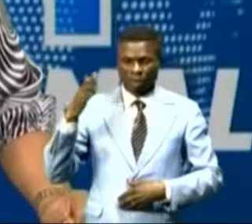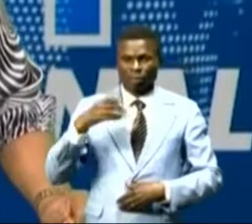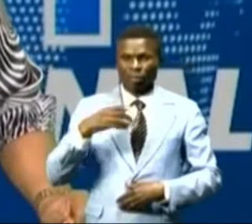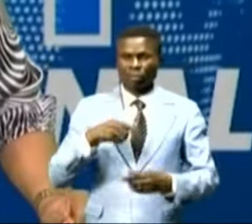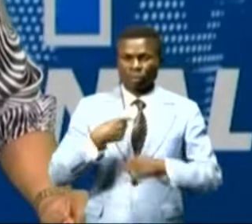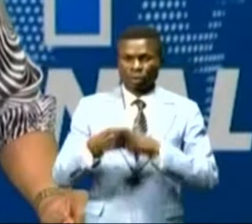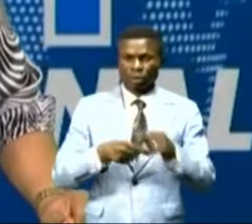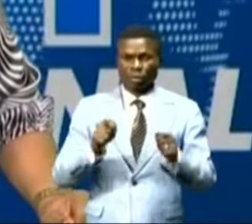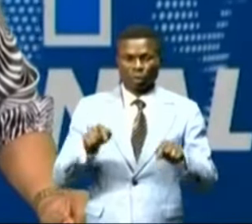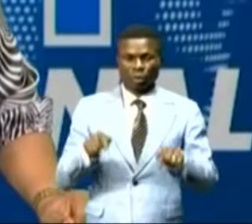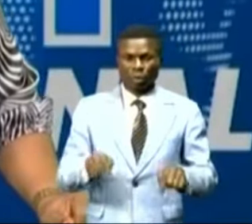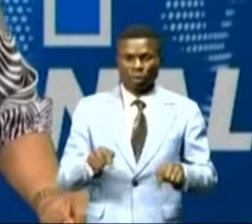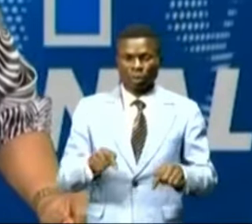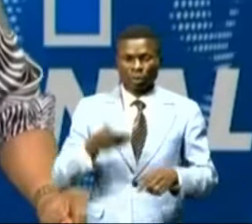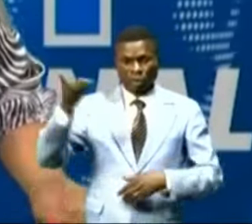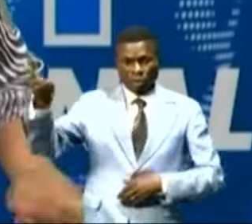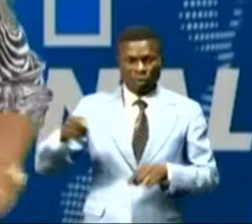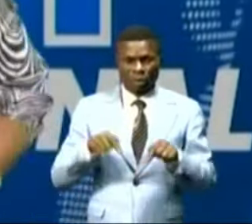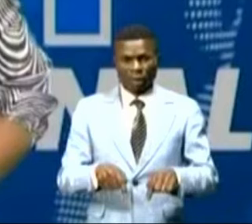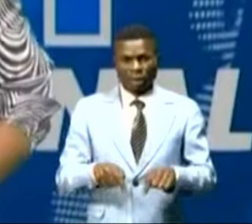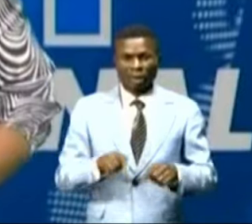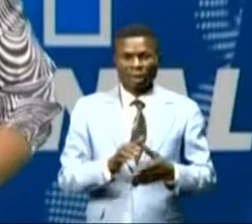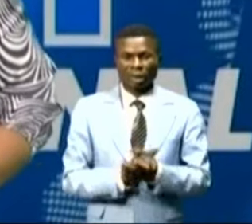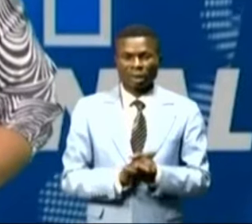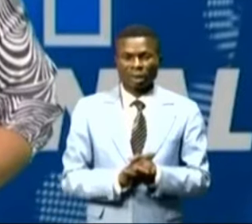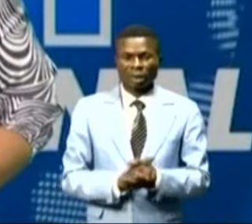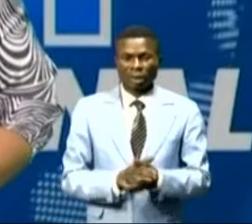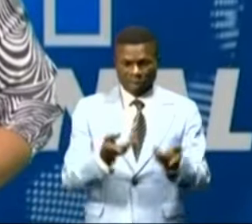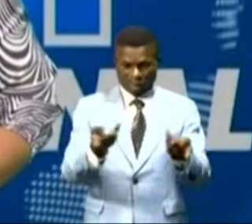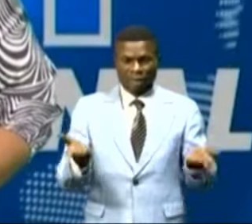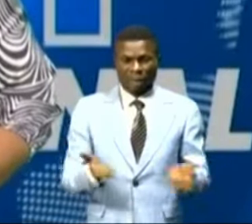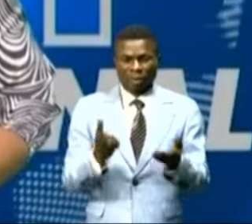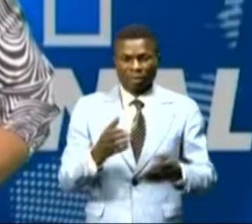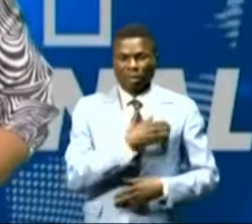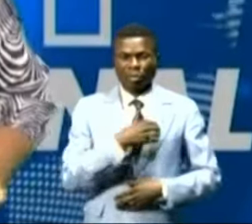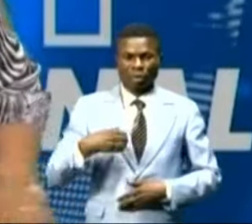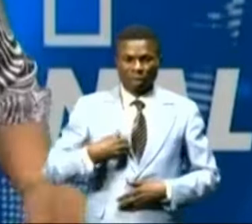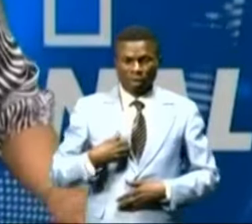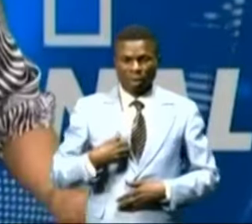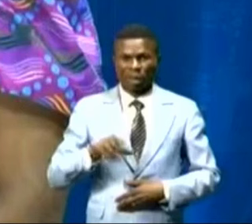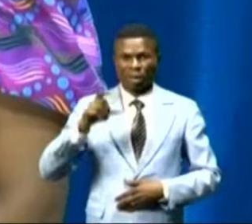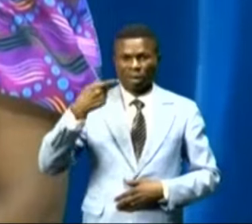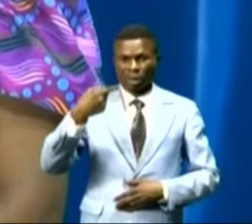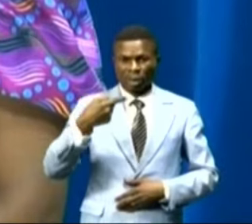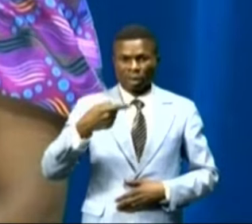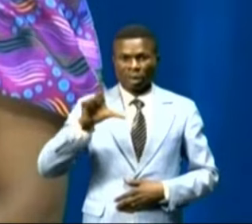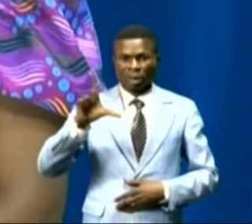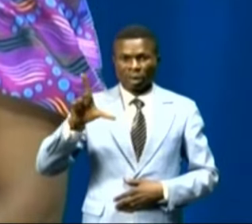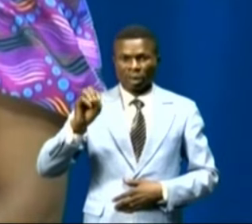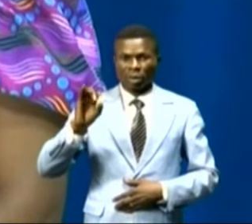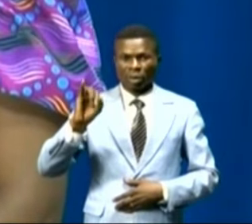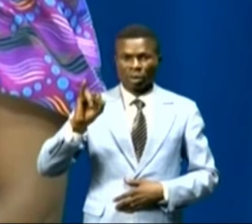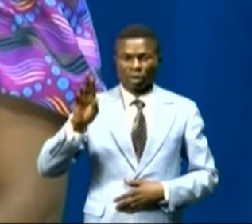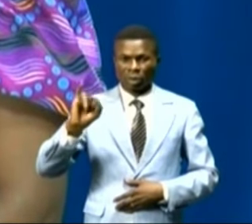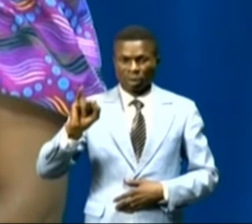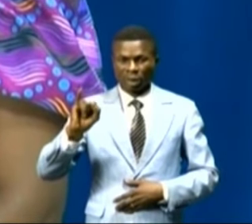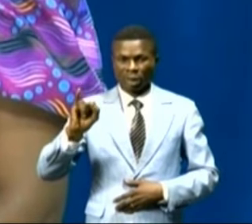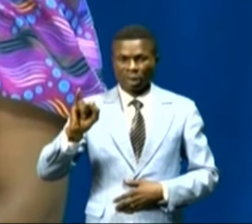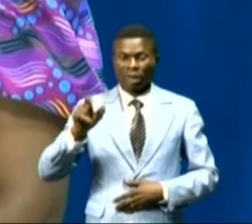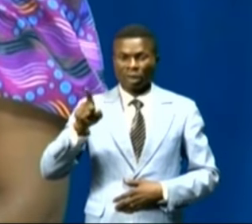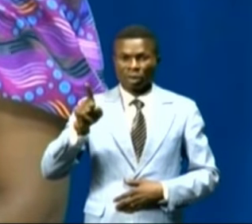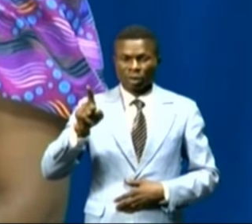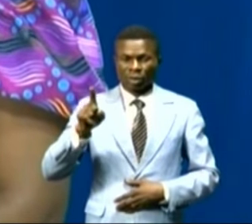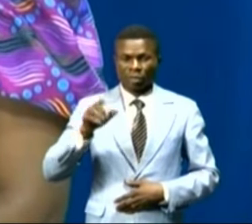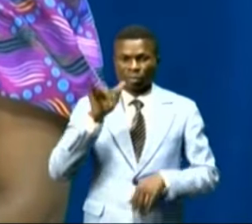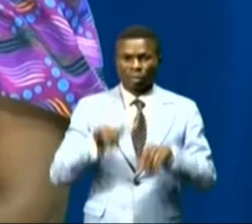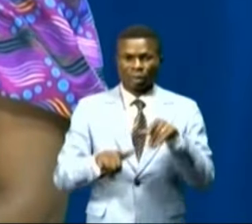ce journal, nous recevons sur ce plateau Madame Gloria Lombopolo. Madame Gloria Lombopolo est